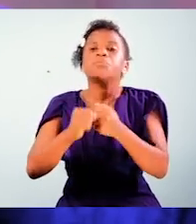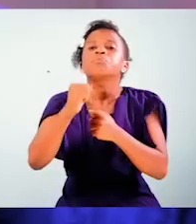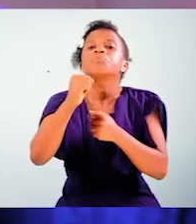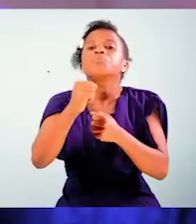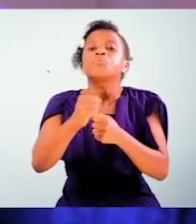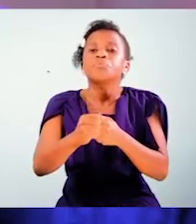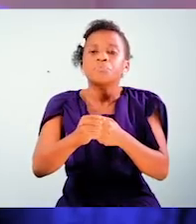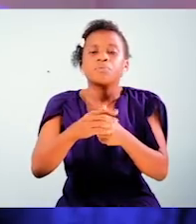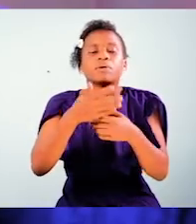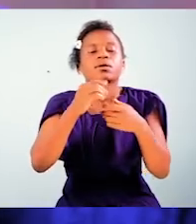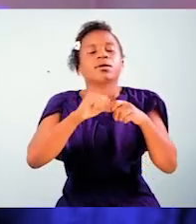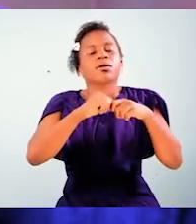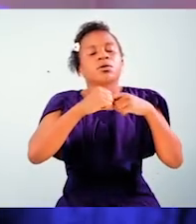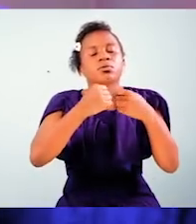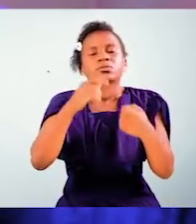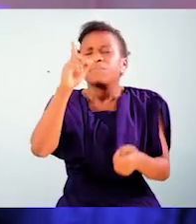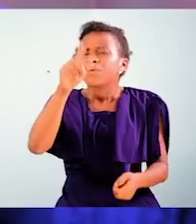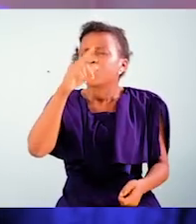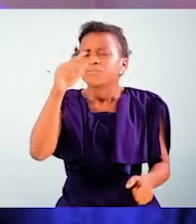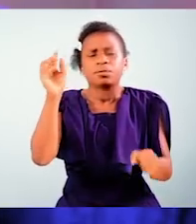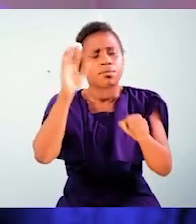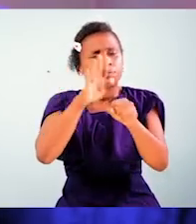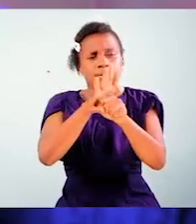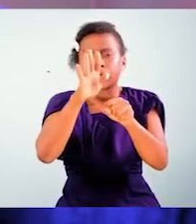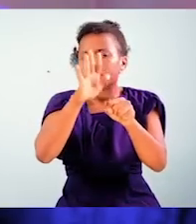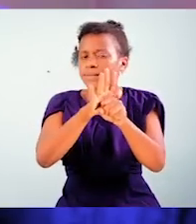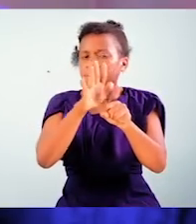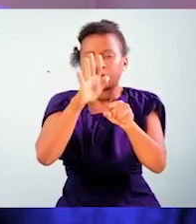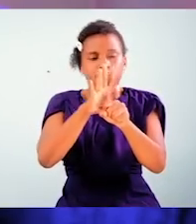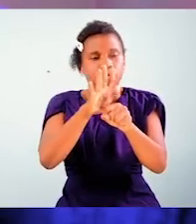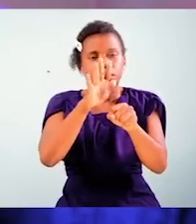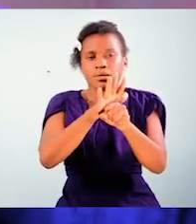CAG amekuta madudu mengi sana sana. Na madudu hayo